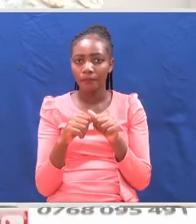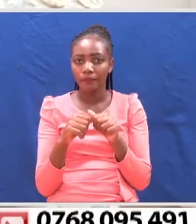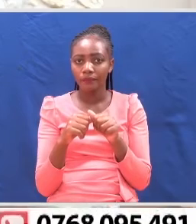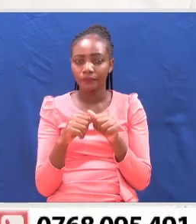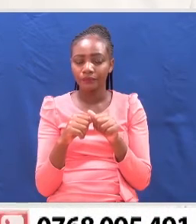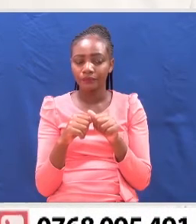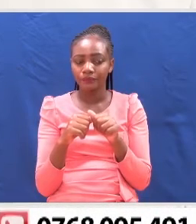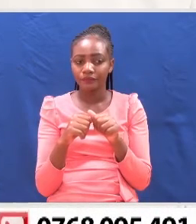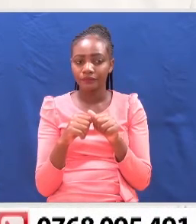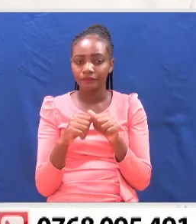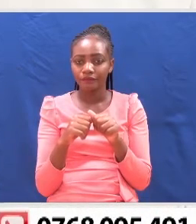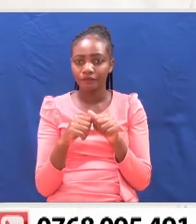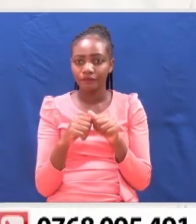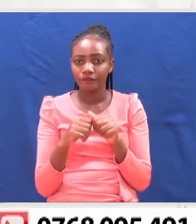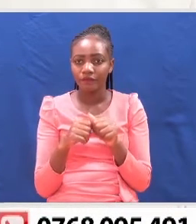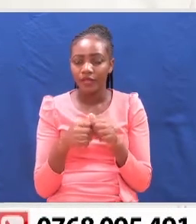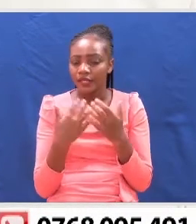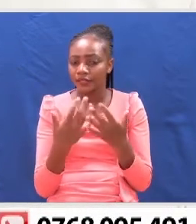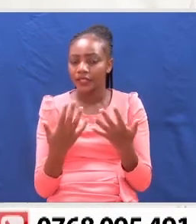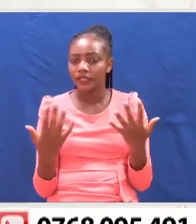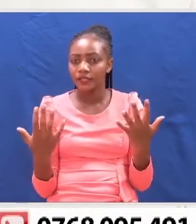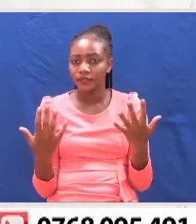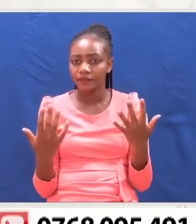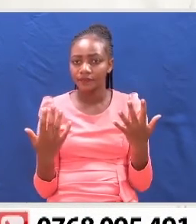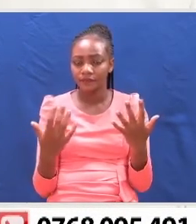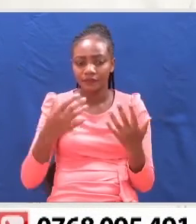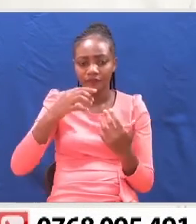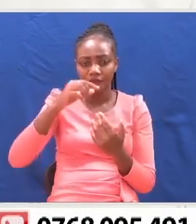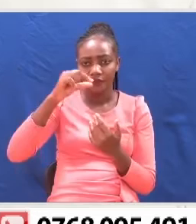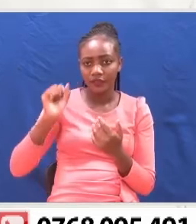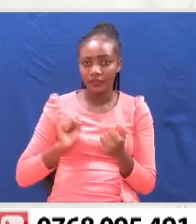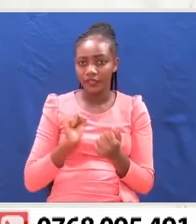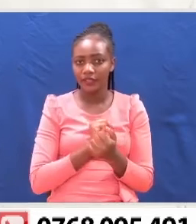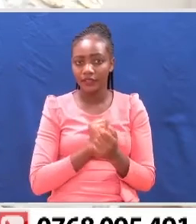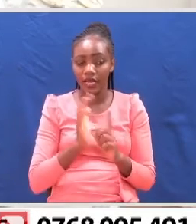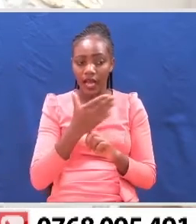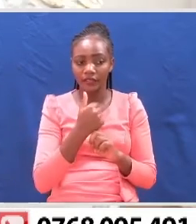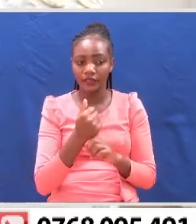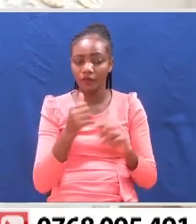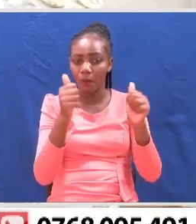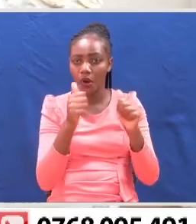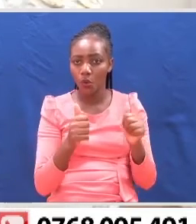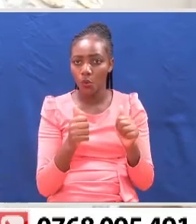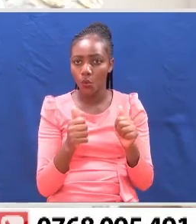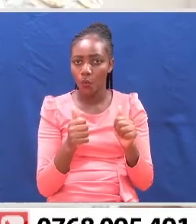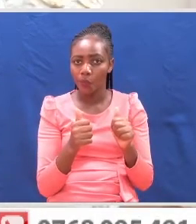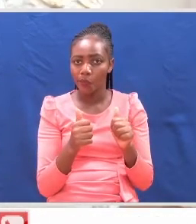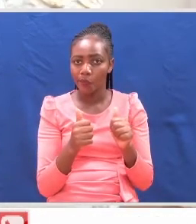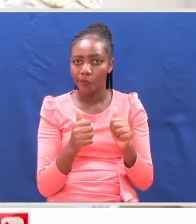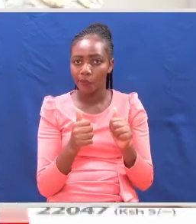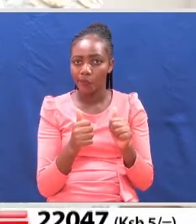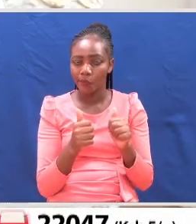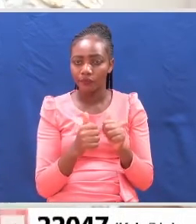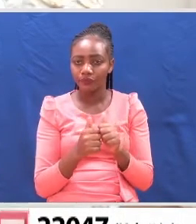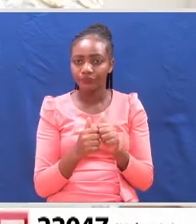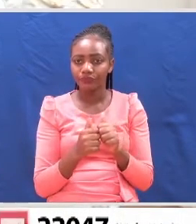na baadhi ya mambo ambayo ulikosa mwaka huu, ama serikali ya seneti ilikosa mwaka huu, baadhi ya changamoto hizo mlipi na baadhi ya